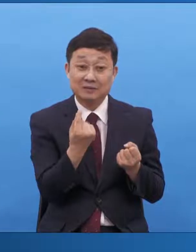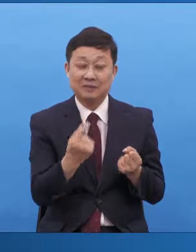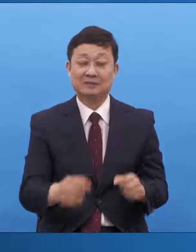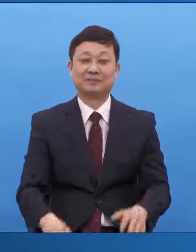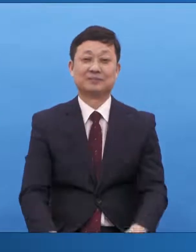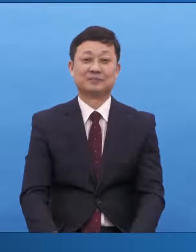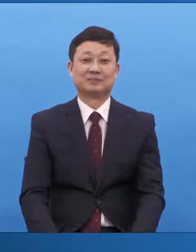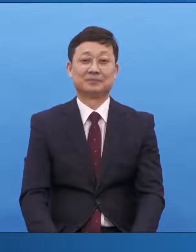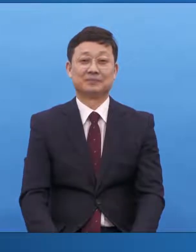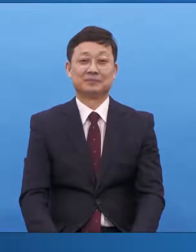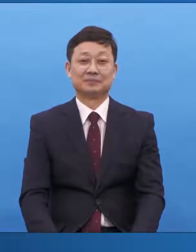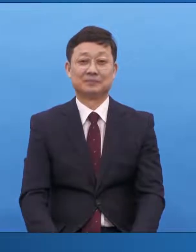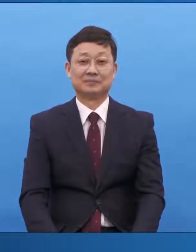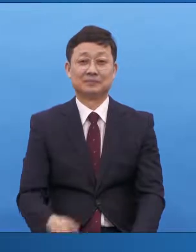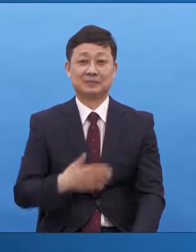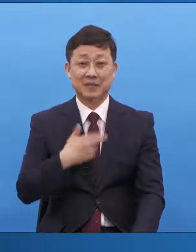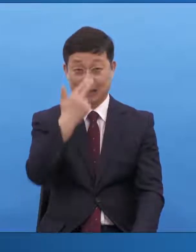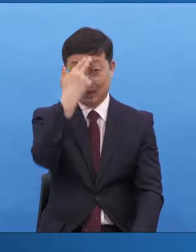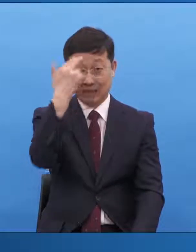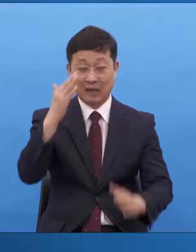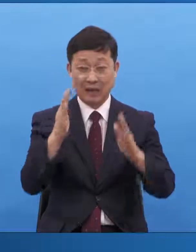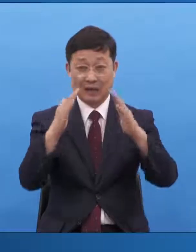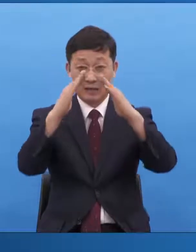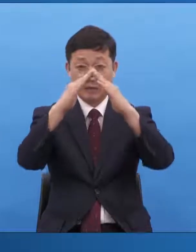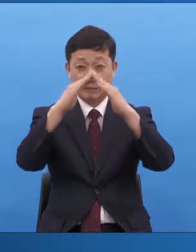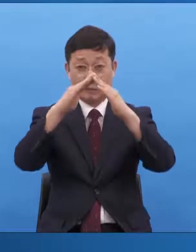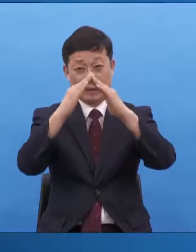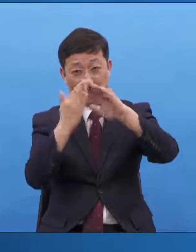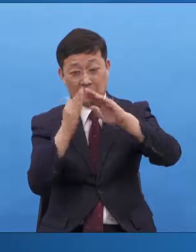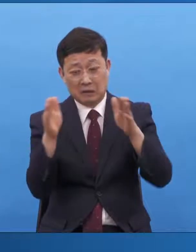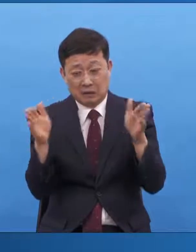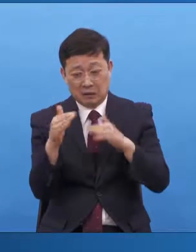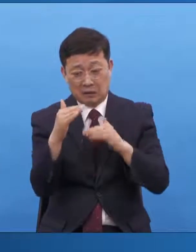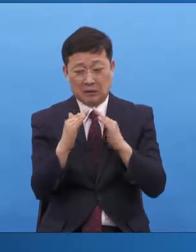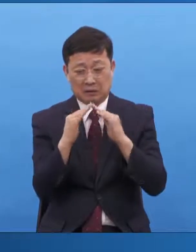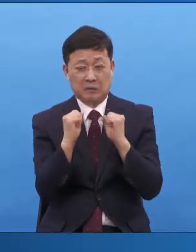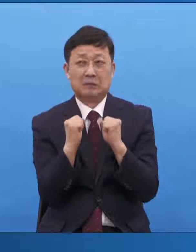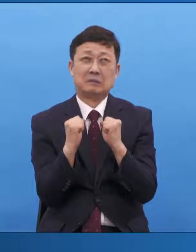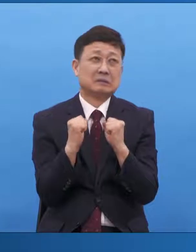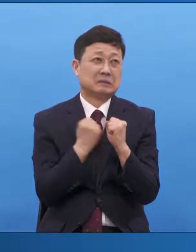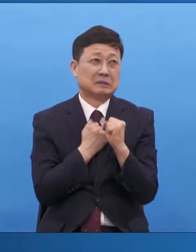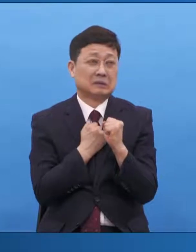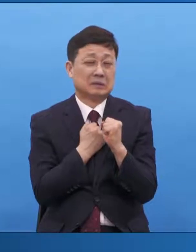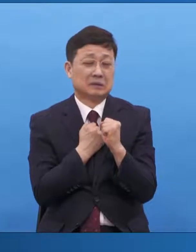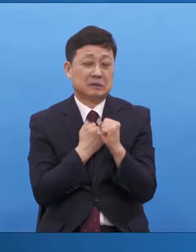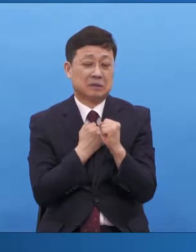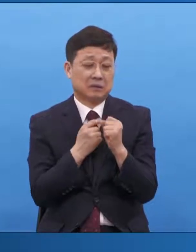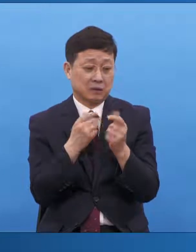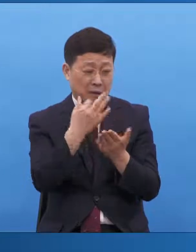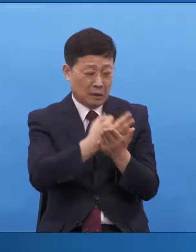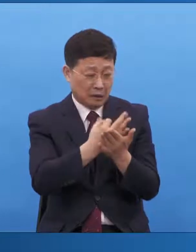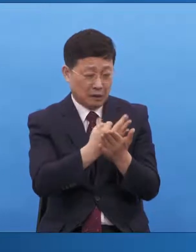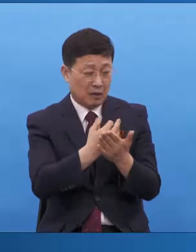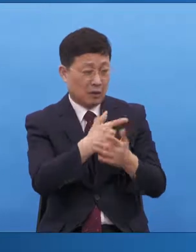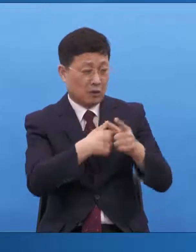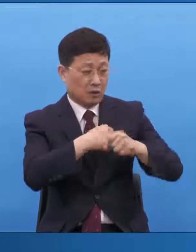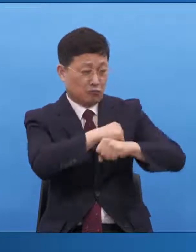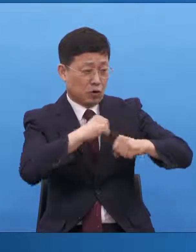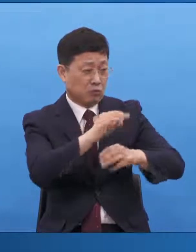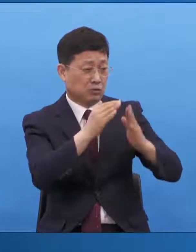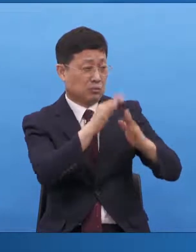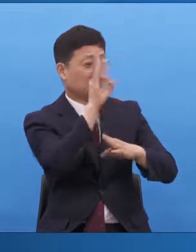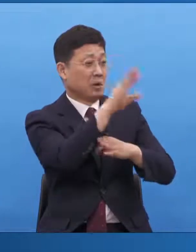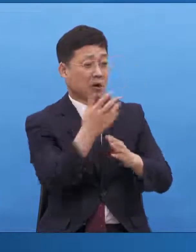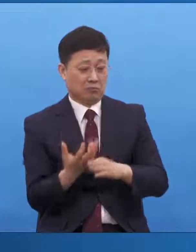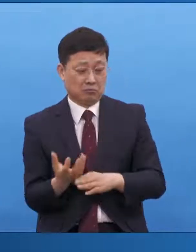내가 옛날에 조그만한 집에 살다가 좀 큰 집에 가서 그 집 보고 우습더라니까. In the past, I lived in a very tiny house and when I moved to a larger house, I looked back at that